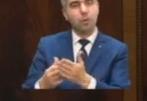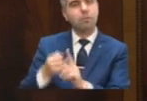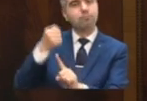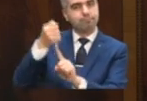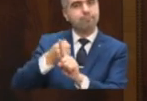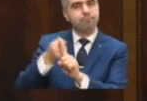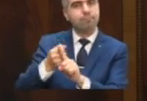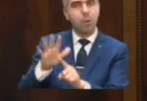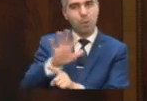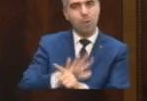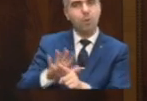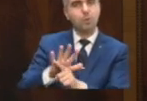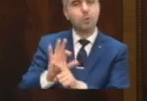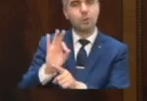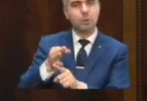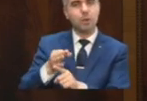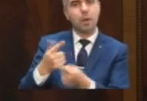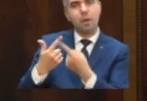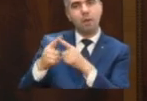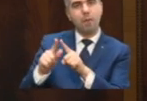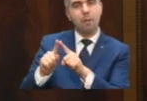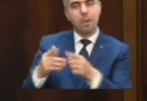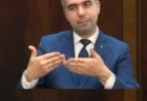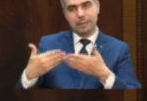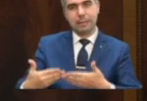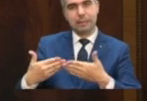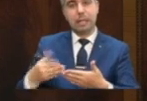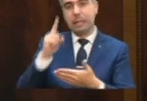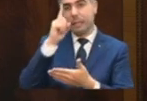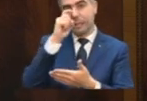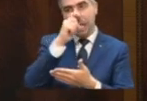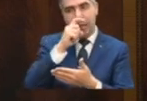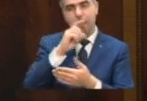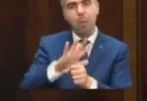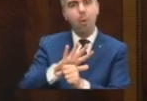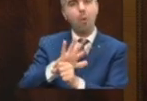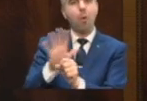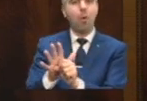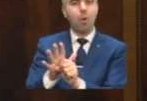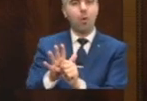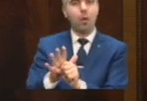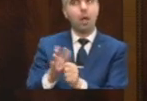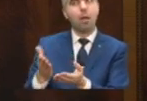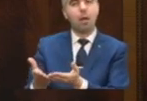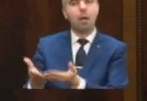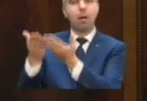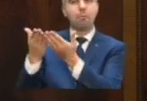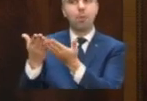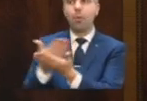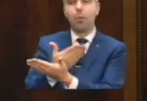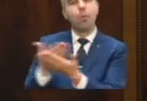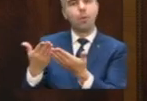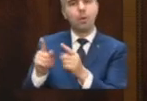طرأت منكم فيما أشرتم إليه في هذه الظرفية الصعبة، ظرفية الوباء. نسأل الله تعالى الحفظ والسلامة